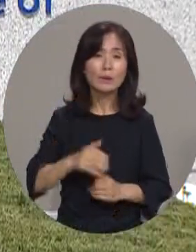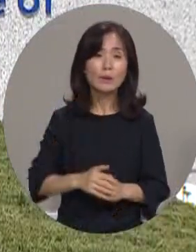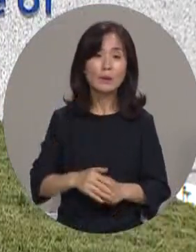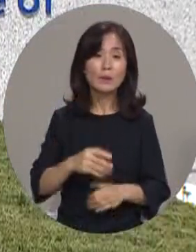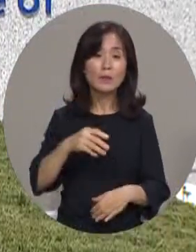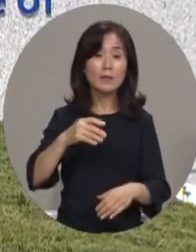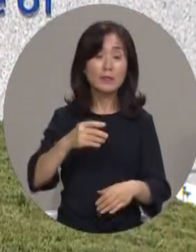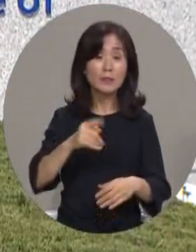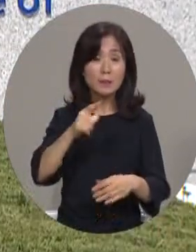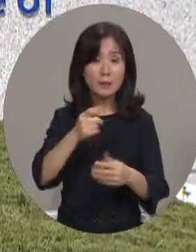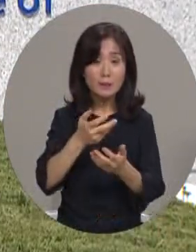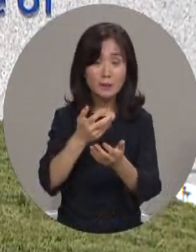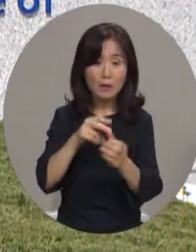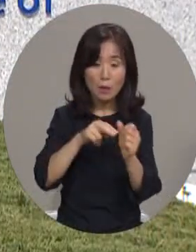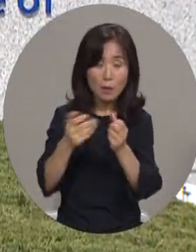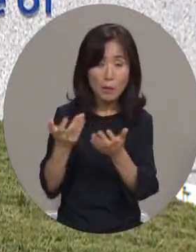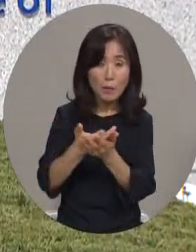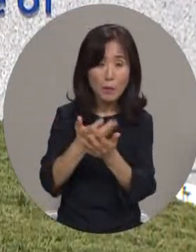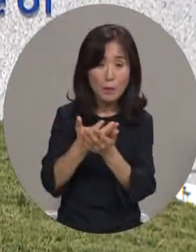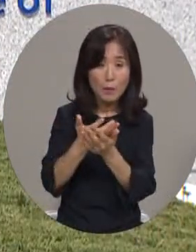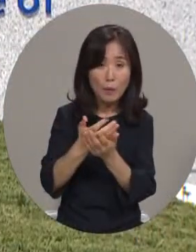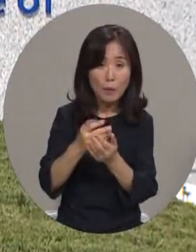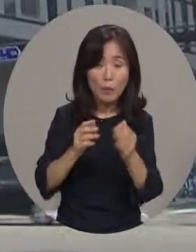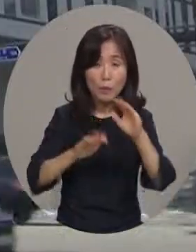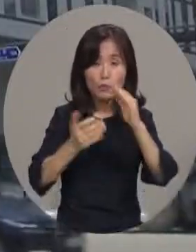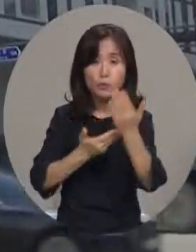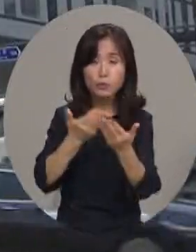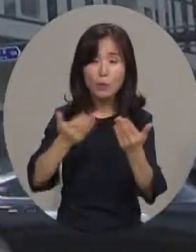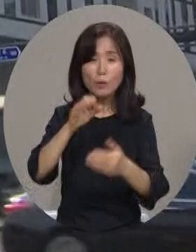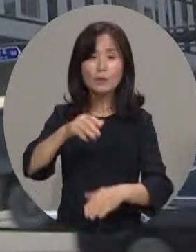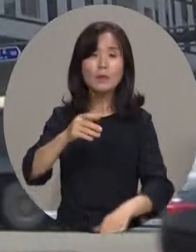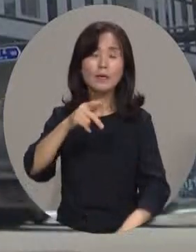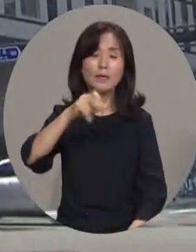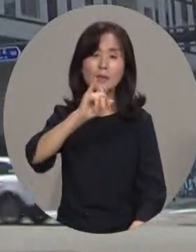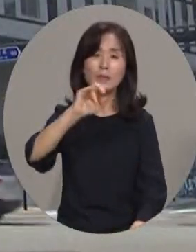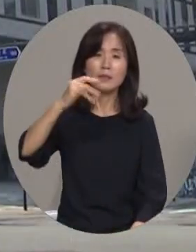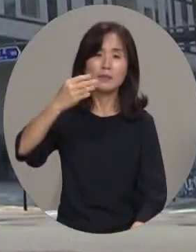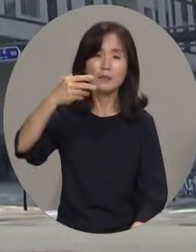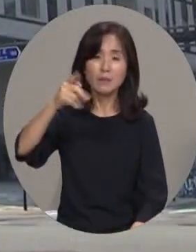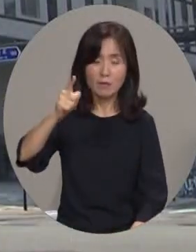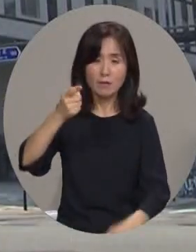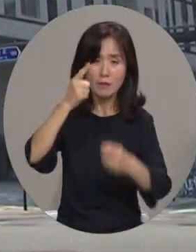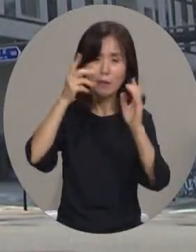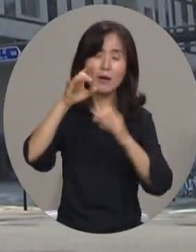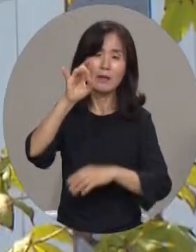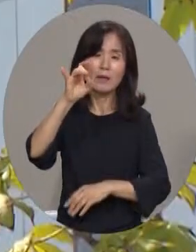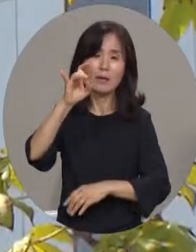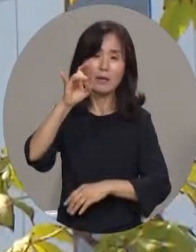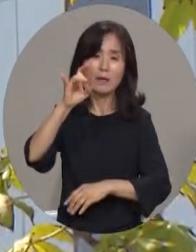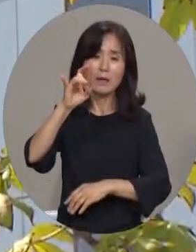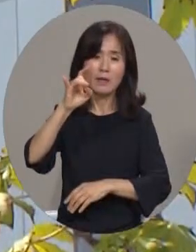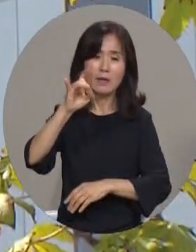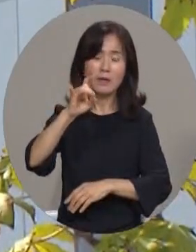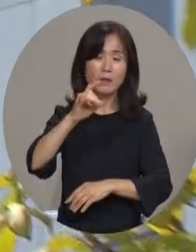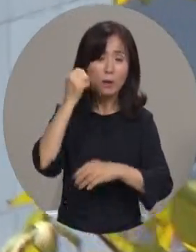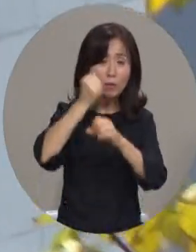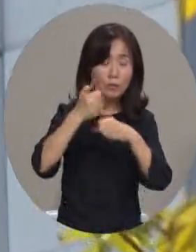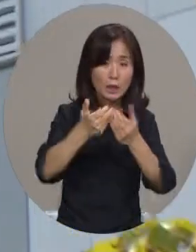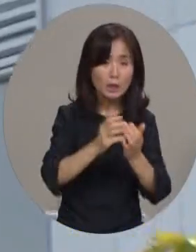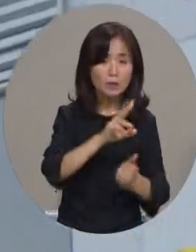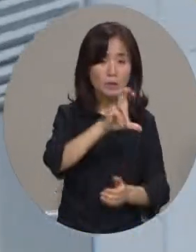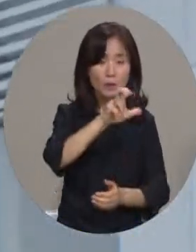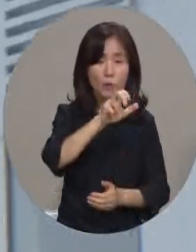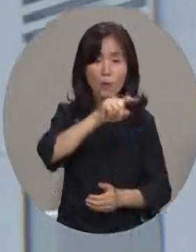가운데 리포지터리를 구축한 곳은 카이스트 단 한 곳 과학기술 정보통신부사나 출연 연구기관 25곡 가운데